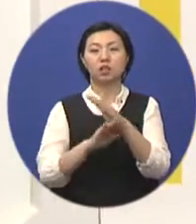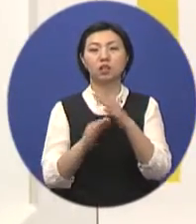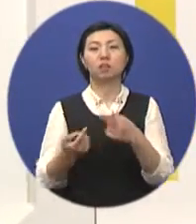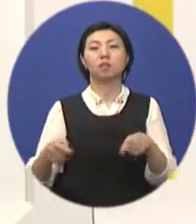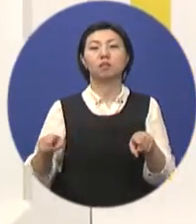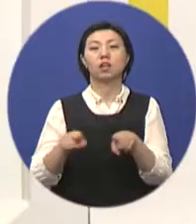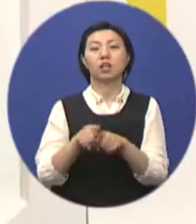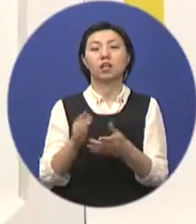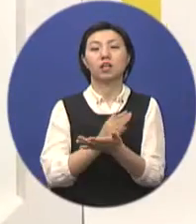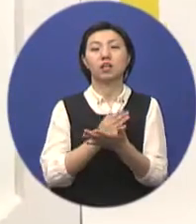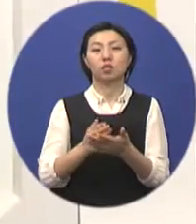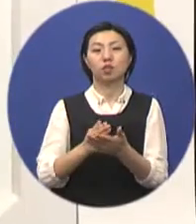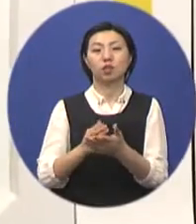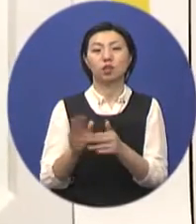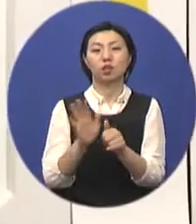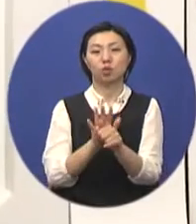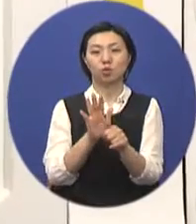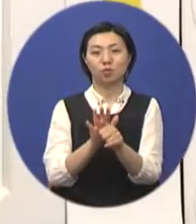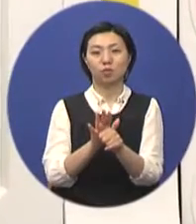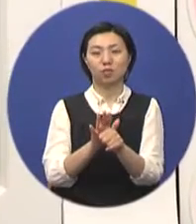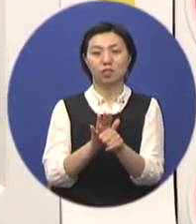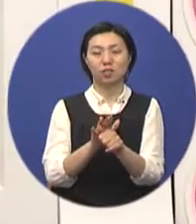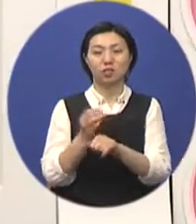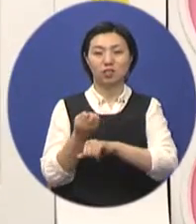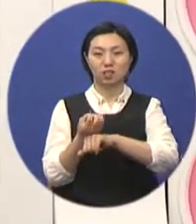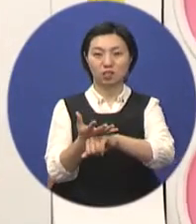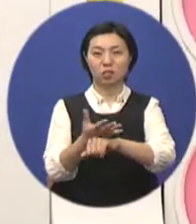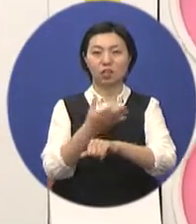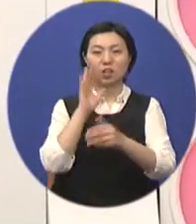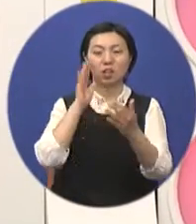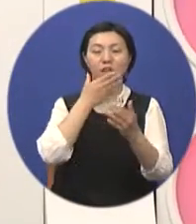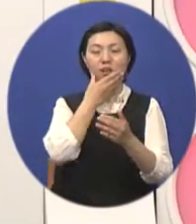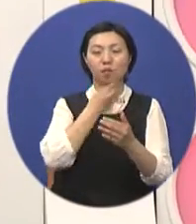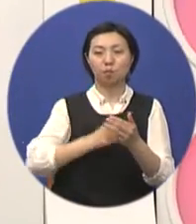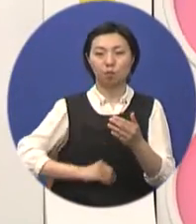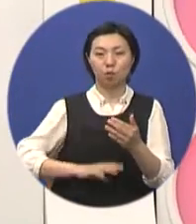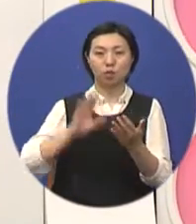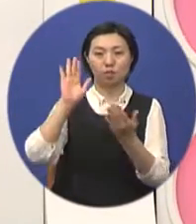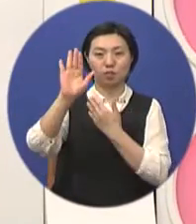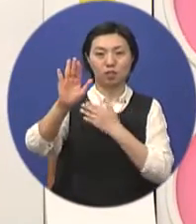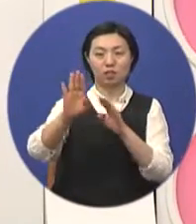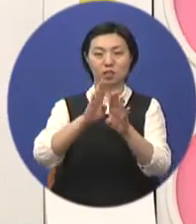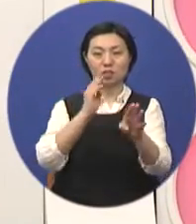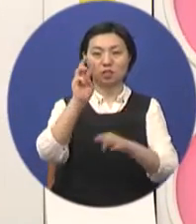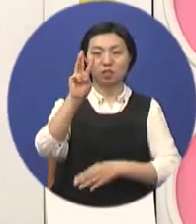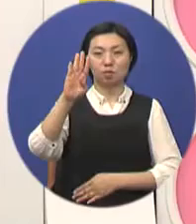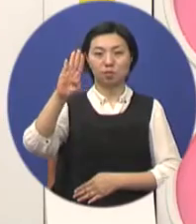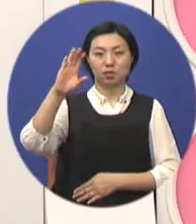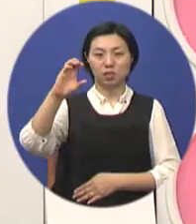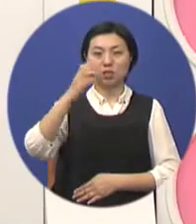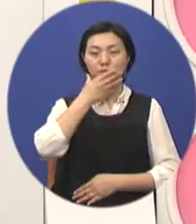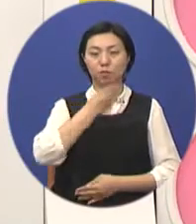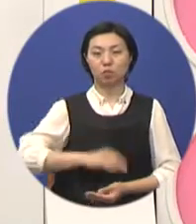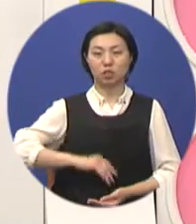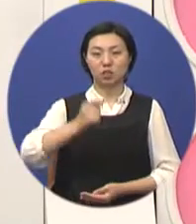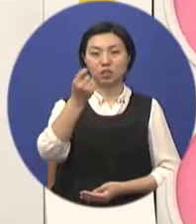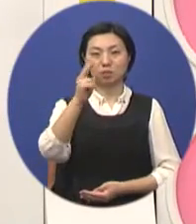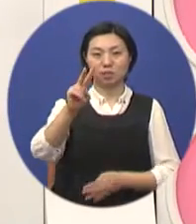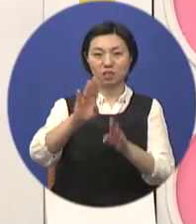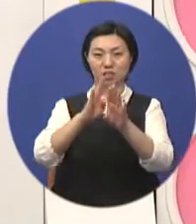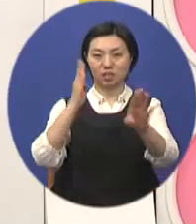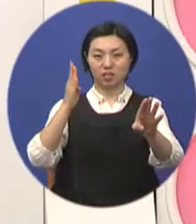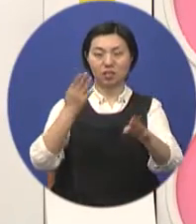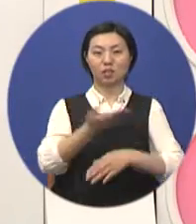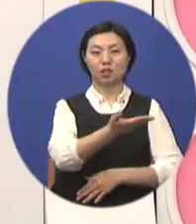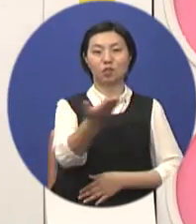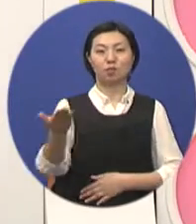함께 나누고 도움의 손길을 전달하겠습니다. 행복한 미래를 여는 방송 WBC 복지TV가 열어가겠습니다.